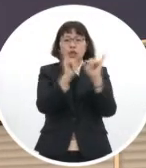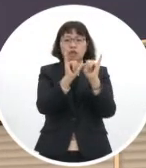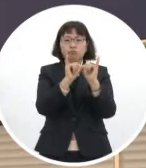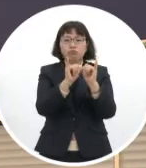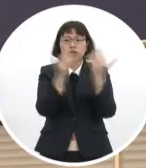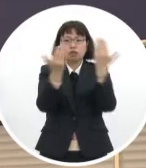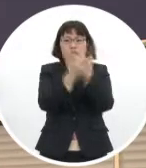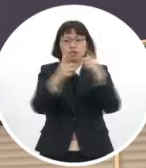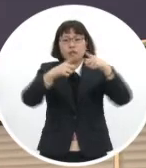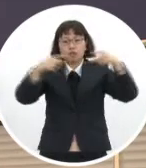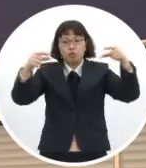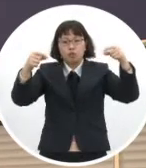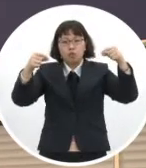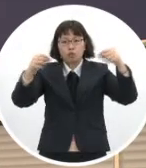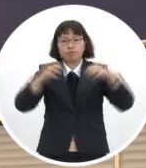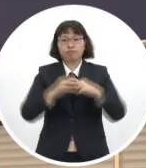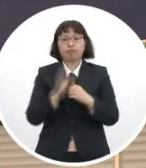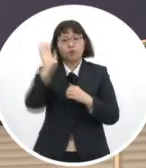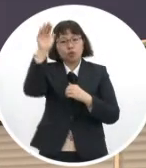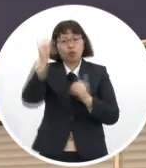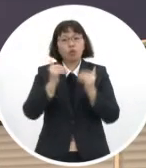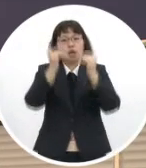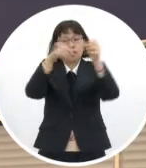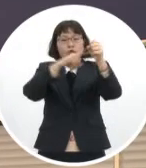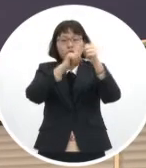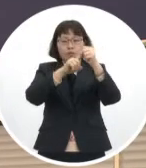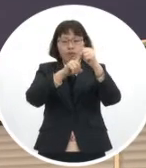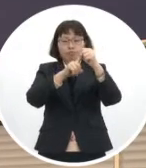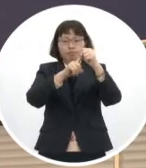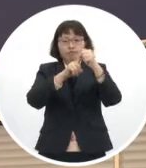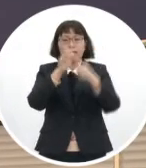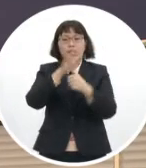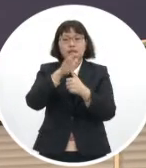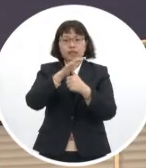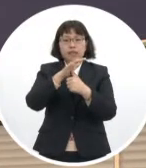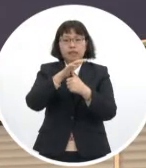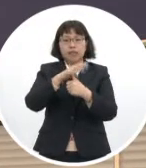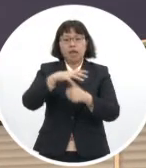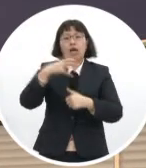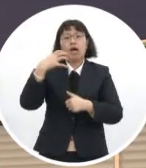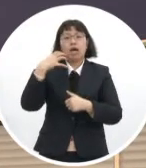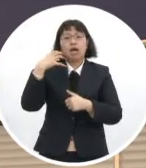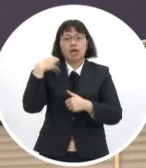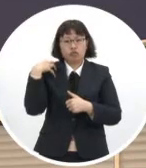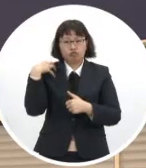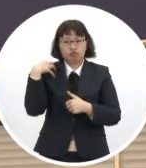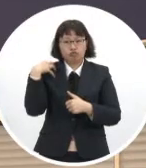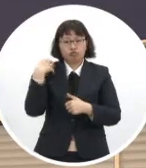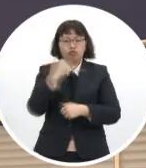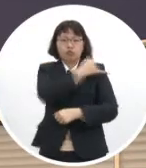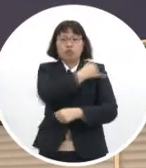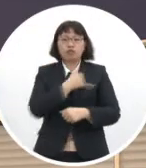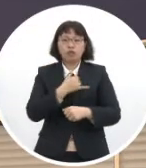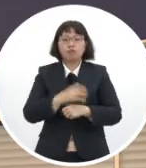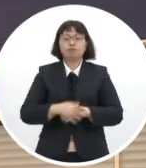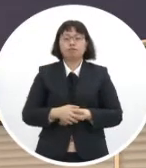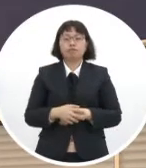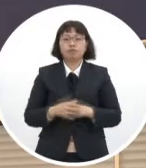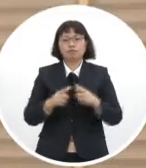さらなる発展のために高いポテンシャルを持つ愛知が果たす役割がますます大きくなろうとし